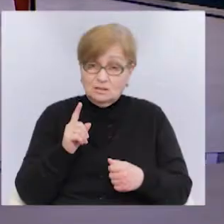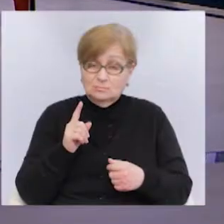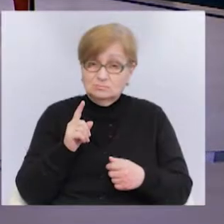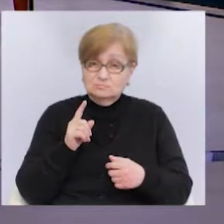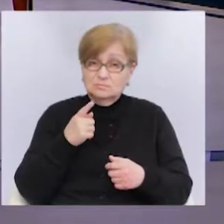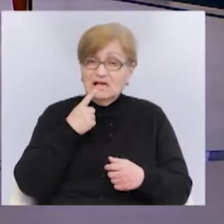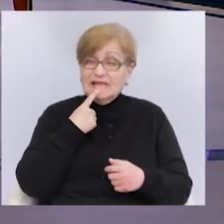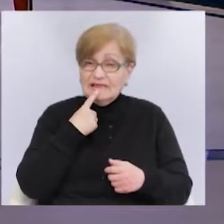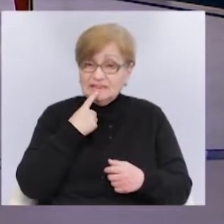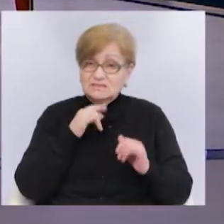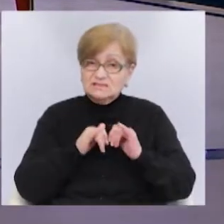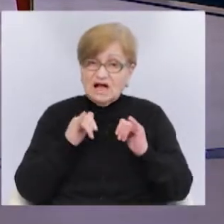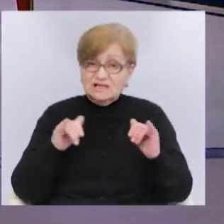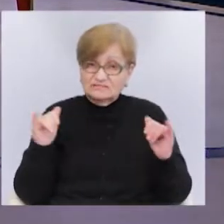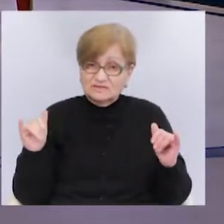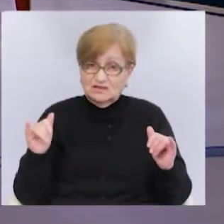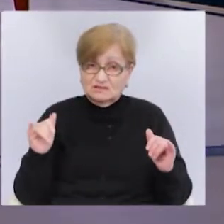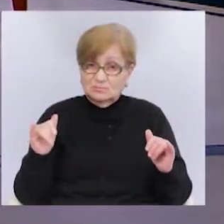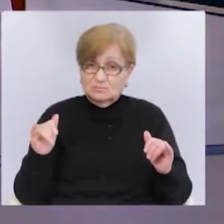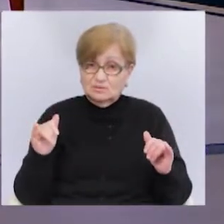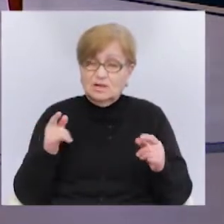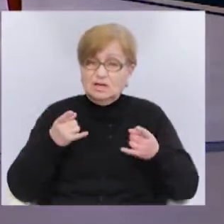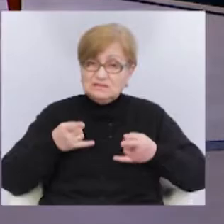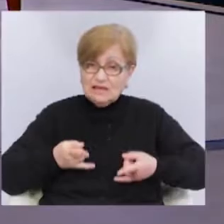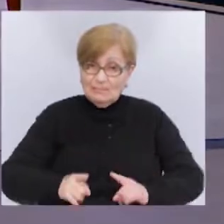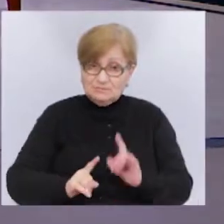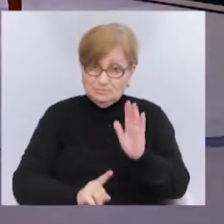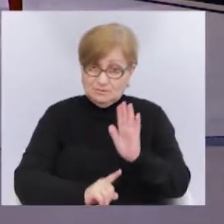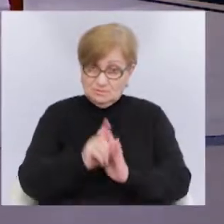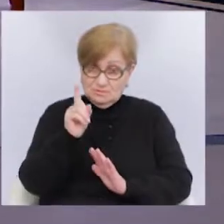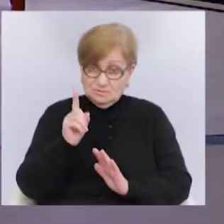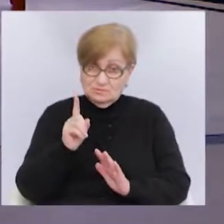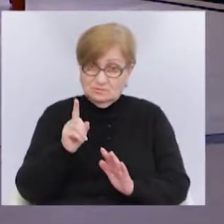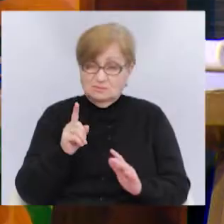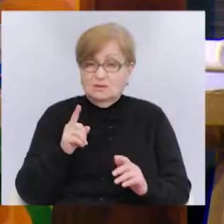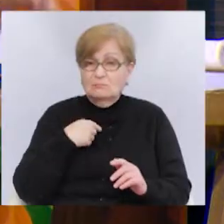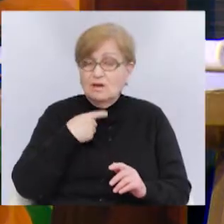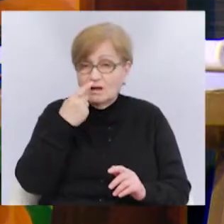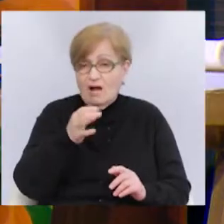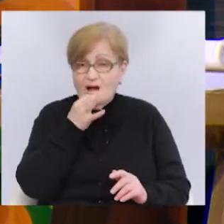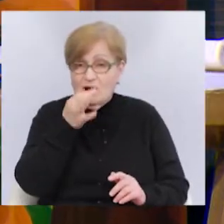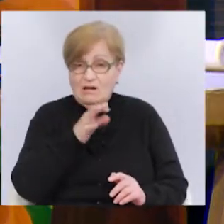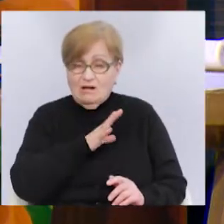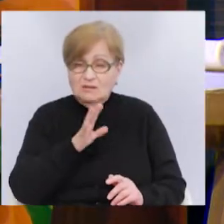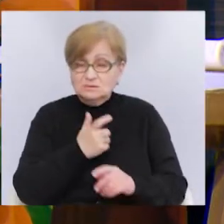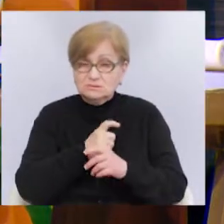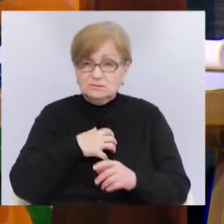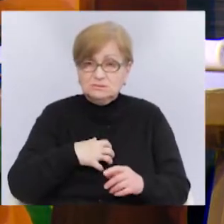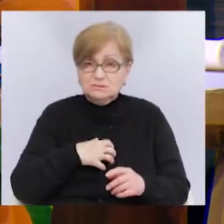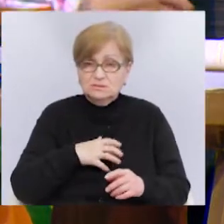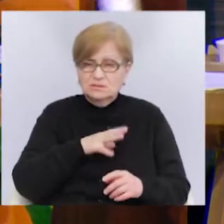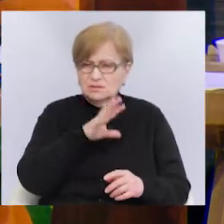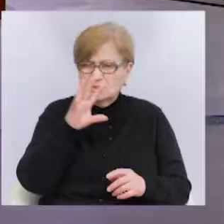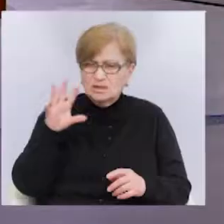რომ ენის განვითარება იწყება დაბადებიდან და ყველაზე რაც არ მithkoms მე, ეს არის ძალიან მნიშვნელოვანი,